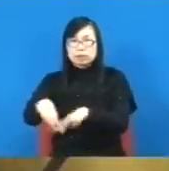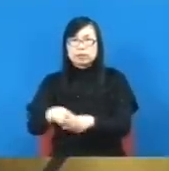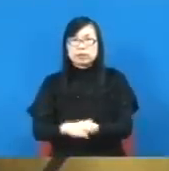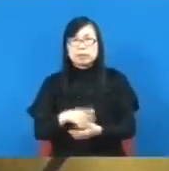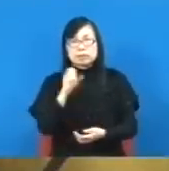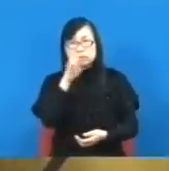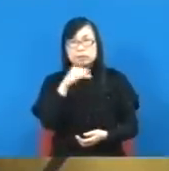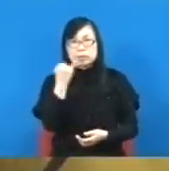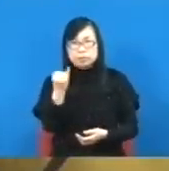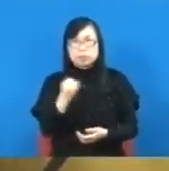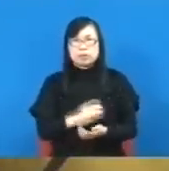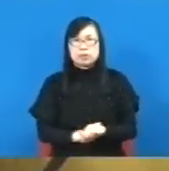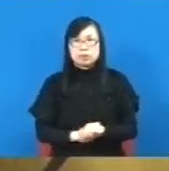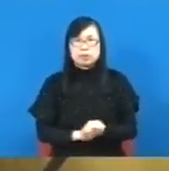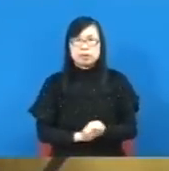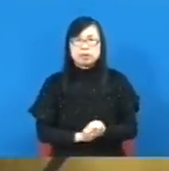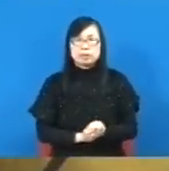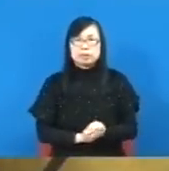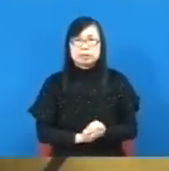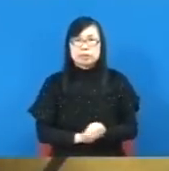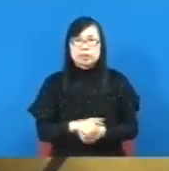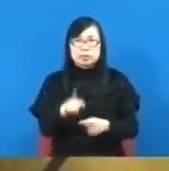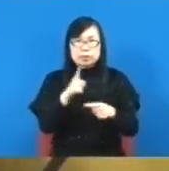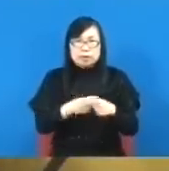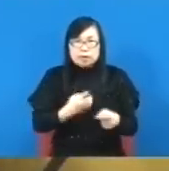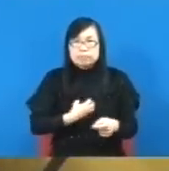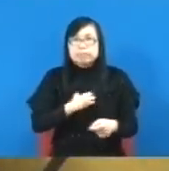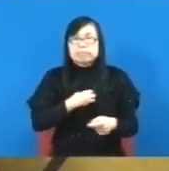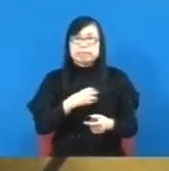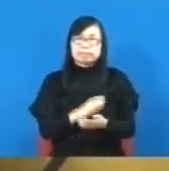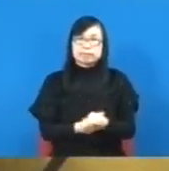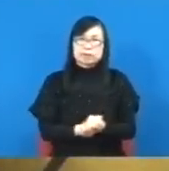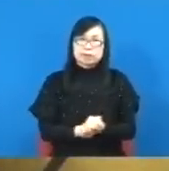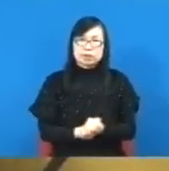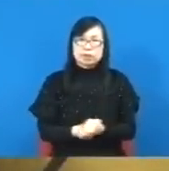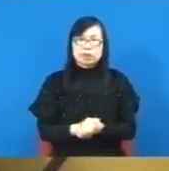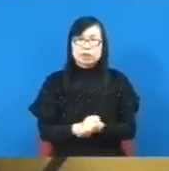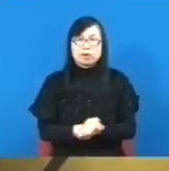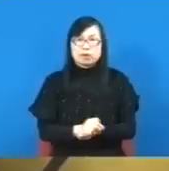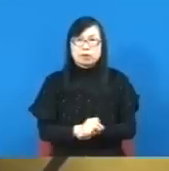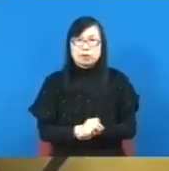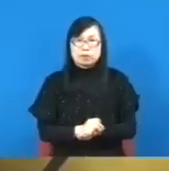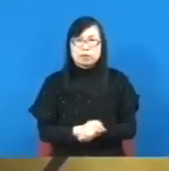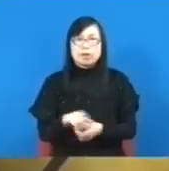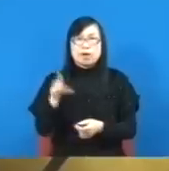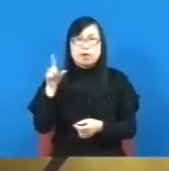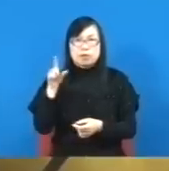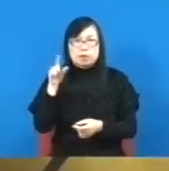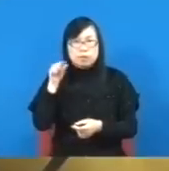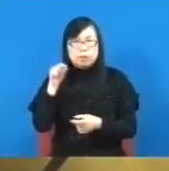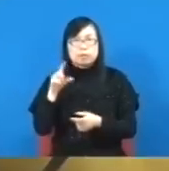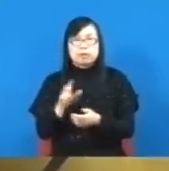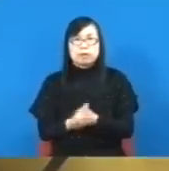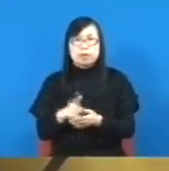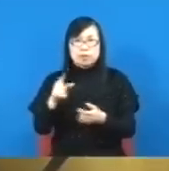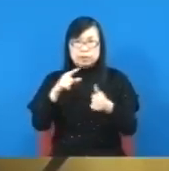咯，矯情咯，係咪佢哋真係咁感動，覺得嗰段奉呢、這個奉養嘅日子係令到